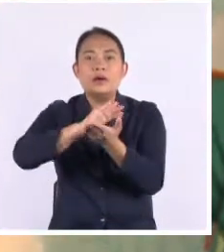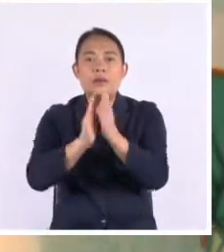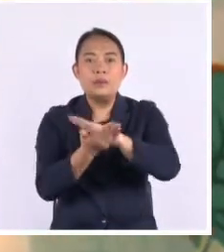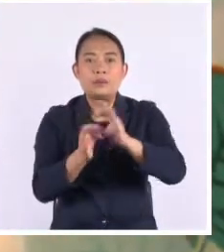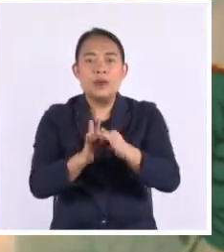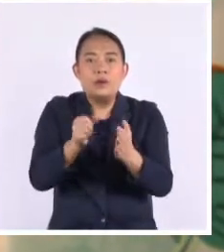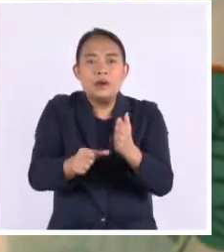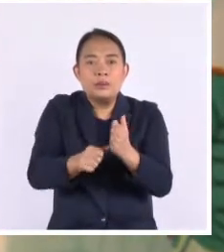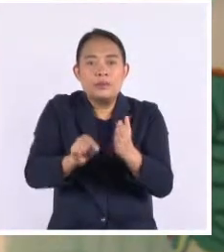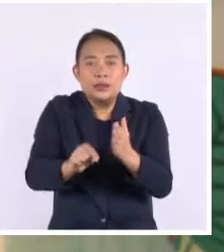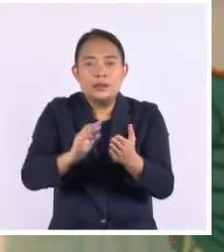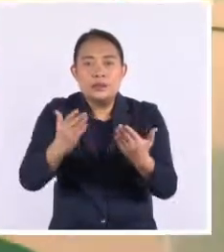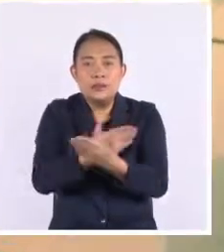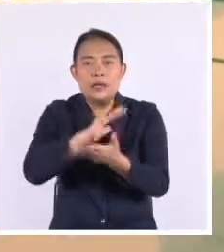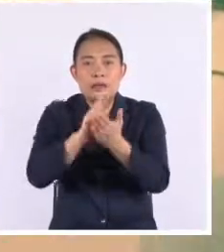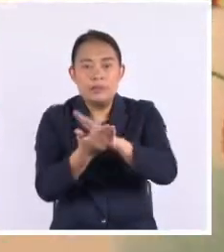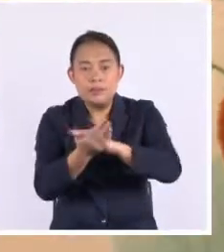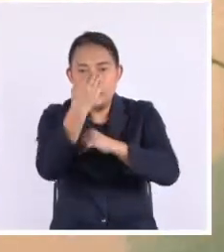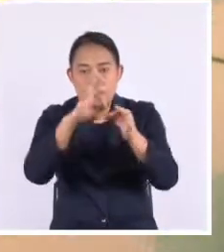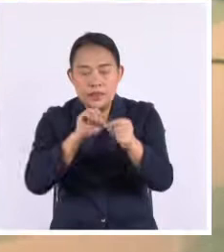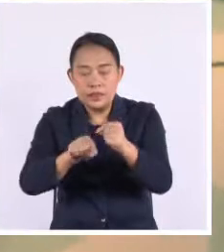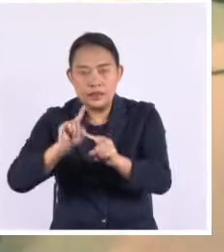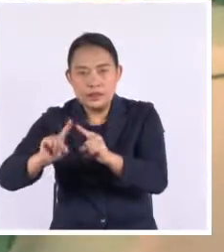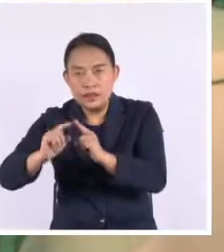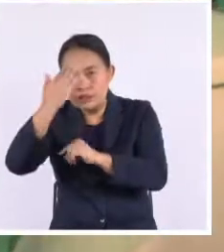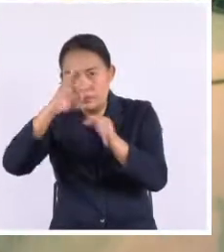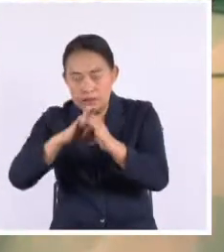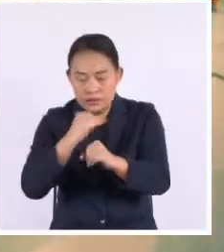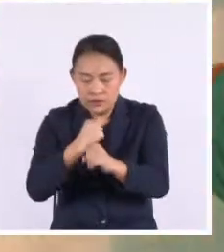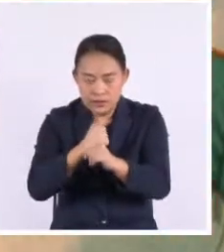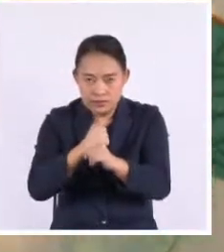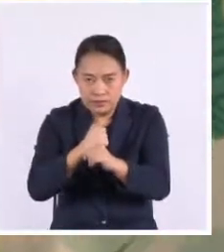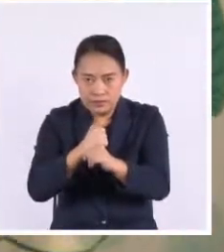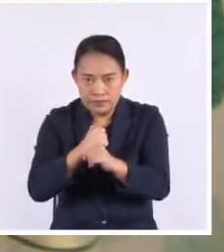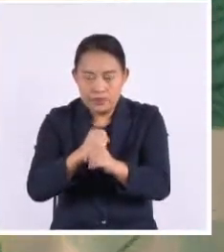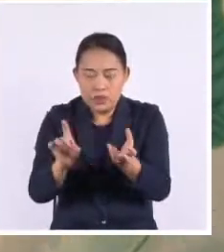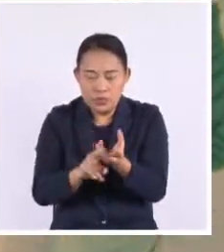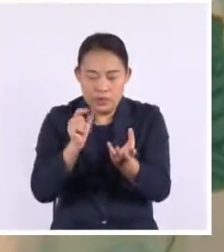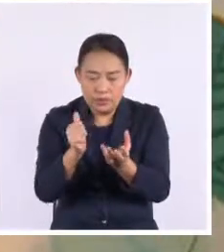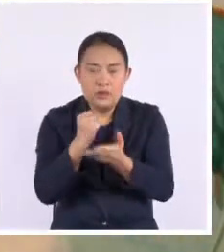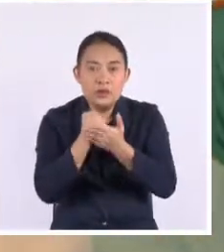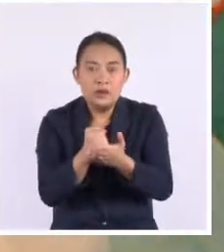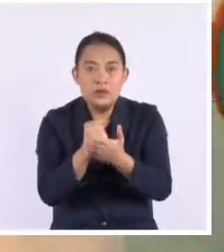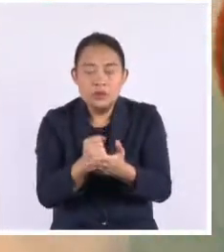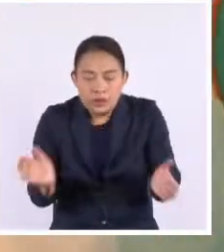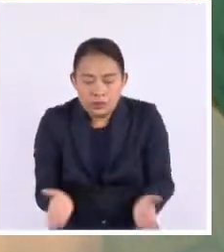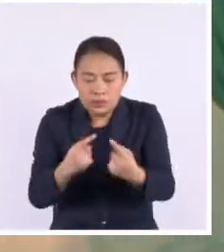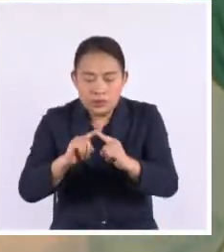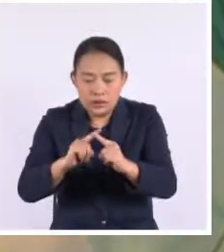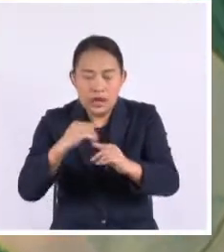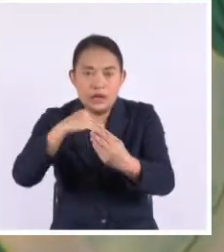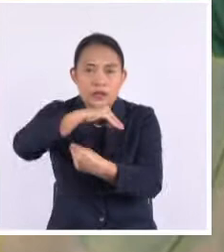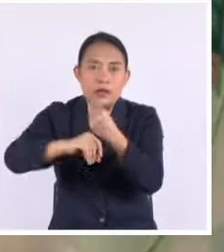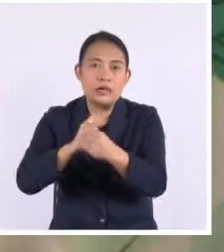ภาษีเพื่อเพิ่มประสิทธิภาพในการจัดเก็บนะครับและดำเนินการอย่างมีประสิทธิภาพช่วยส่งเสริมเรื่องของการเติบโตเศรษฐกิจ